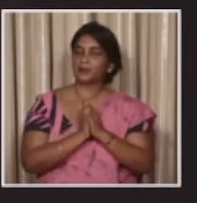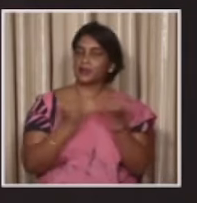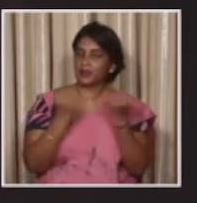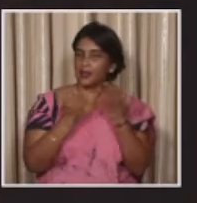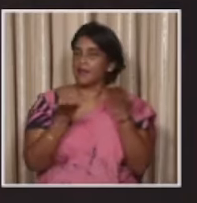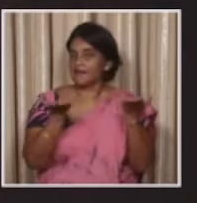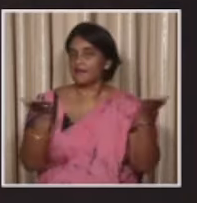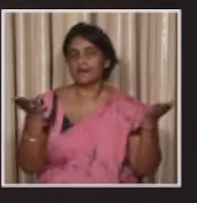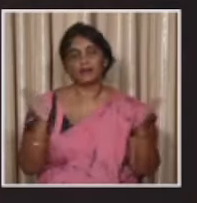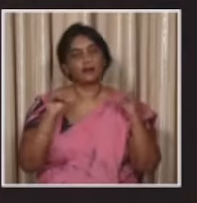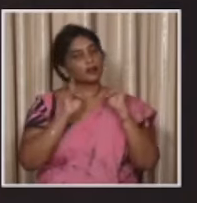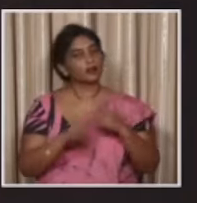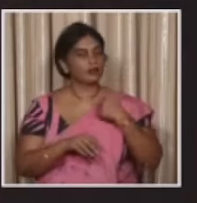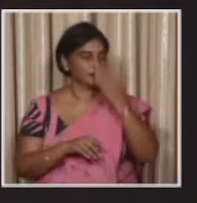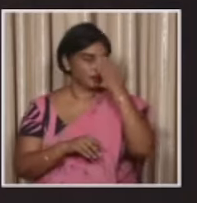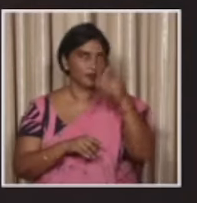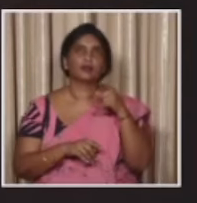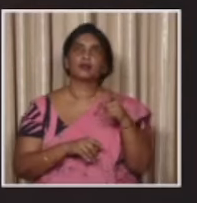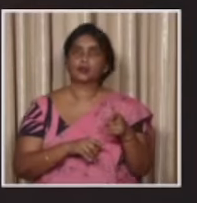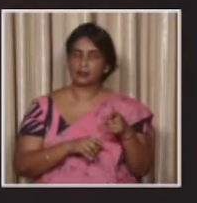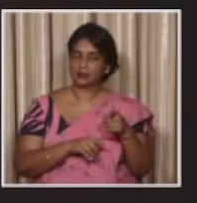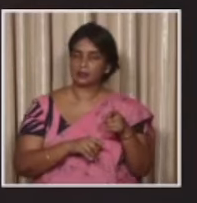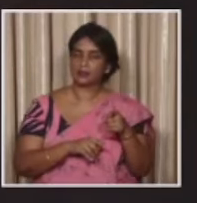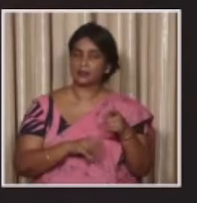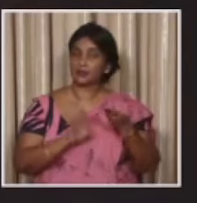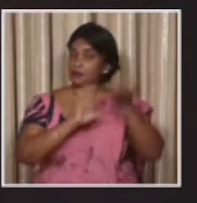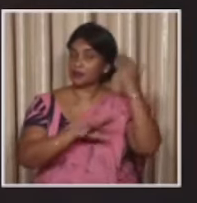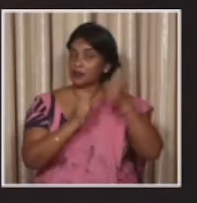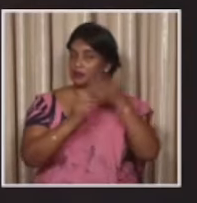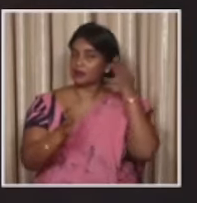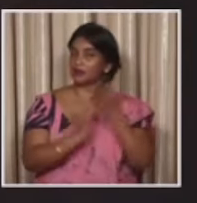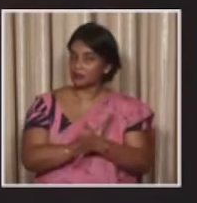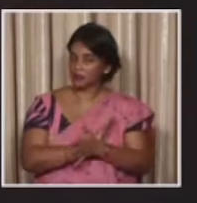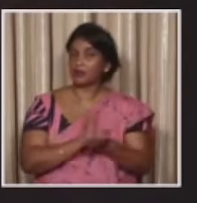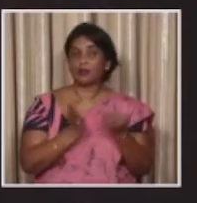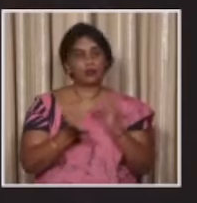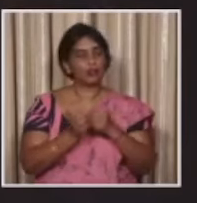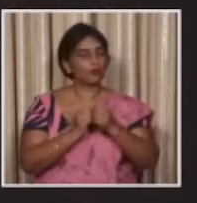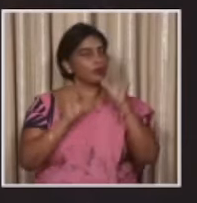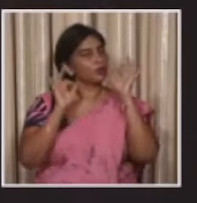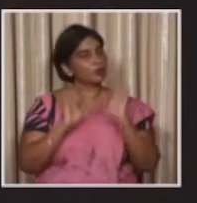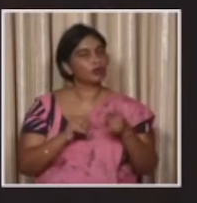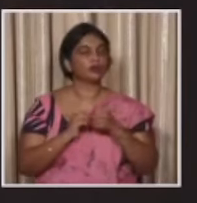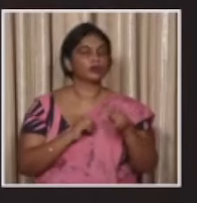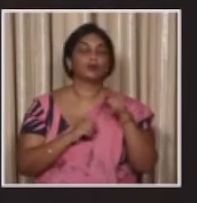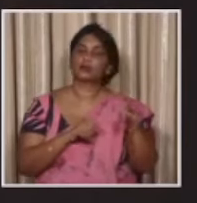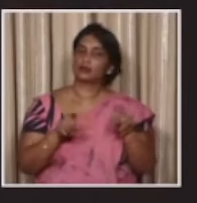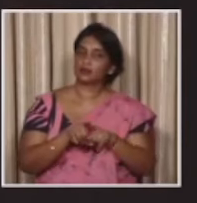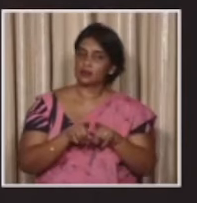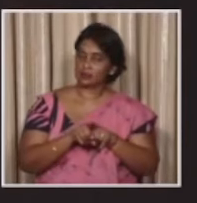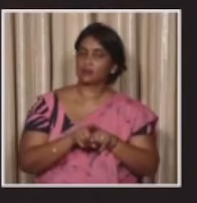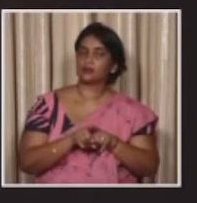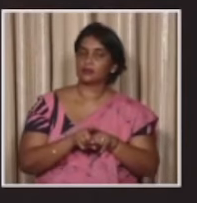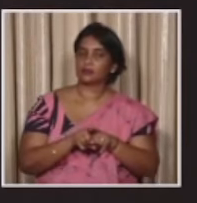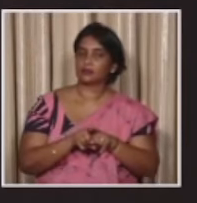හුණු තියෙනවා. ඒක නිසා කරුණා කරලා ඒ අතීතයේ වෙච්ච වැරදි යලි ඇති වෙන්න දෙන්න නරකයි. ඒ වගේම